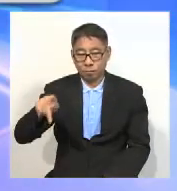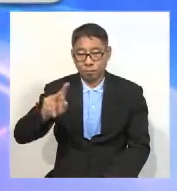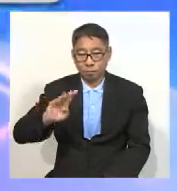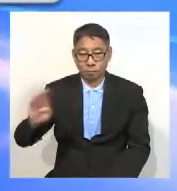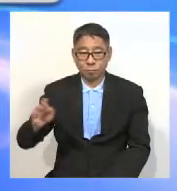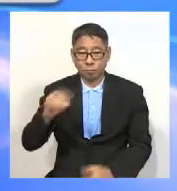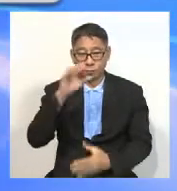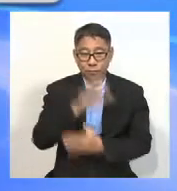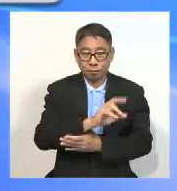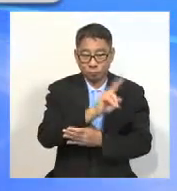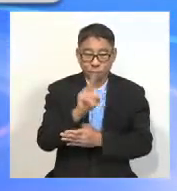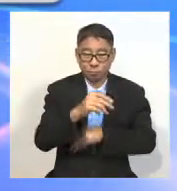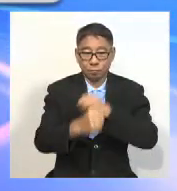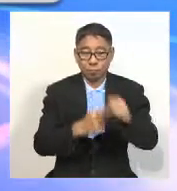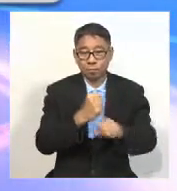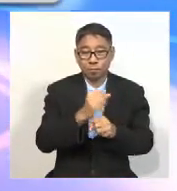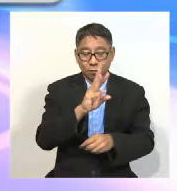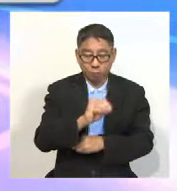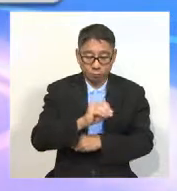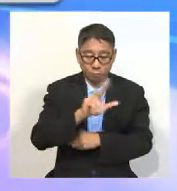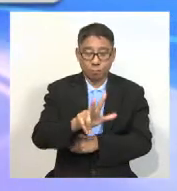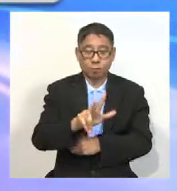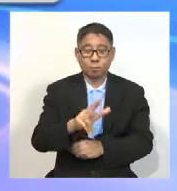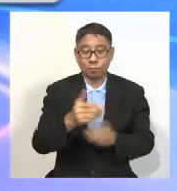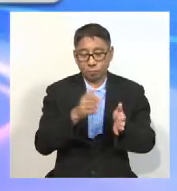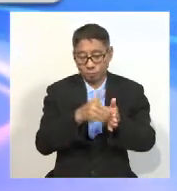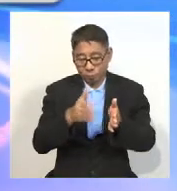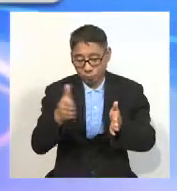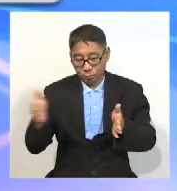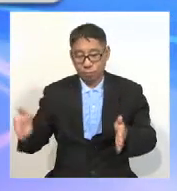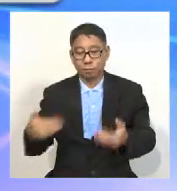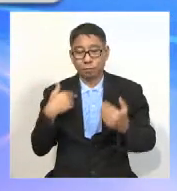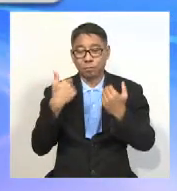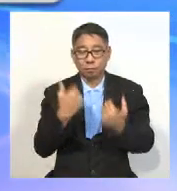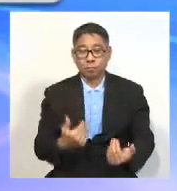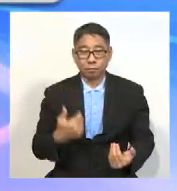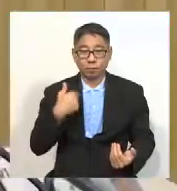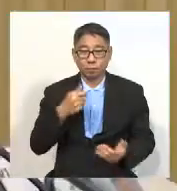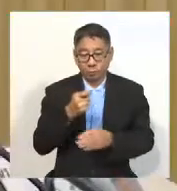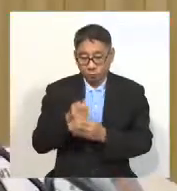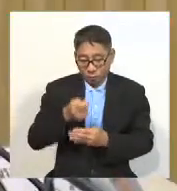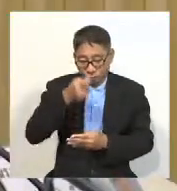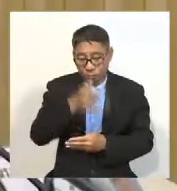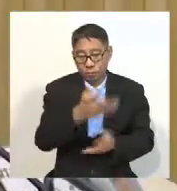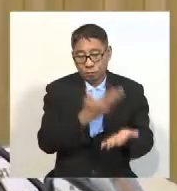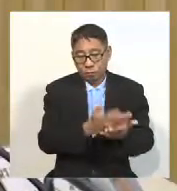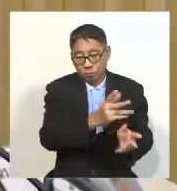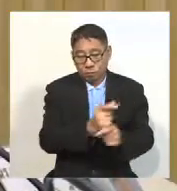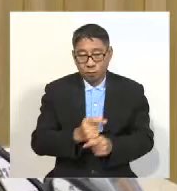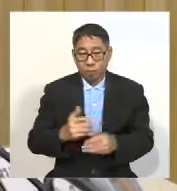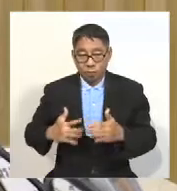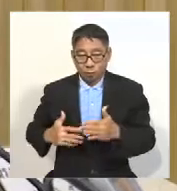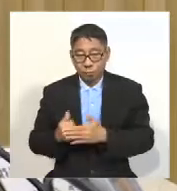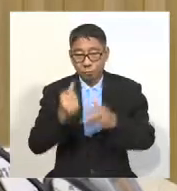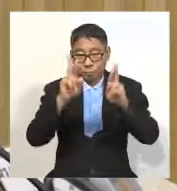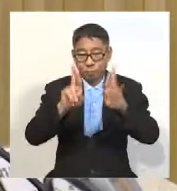บังคับใช้ในปีการศึกษา 2,563 เป็นต้นไปค่ะ ค่ะสำหรับการชำระหนี้กยศ.ผ่านระบบ